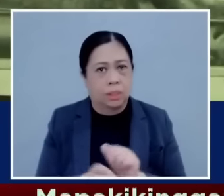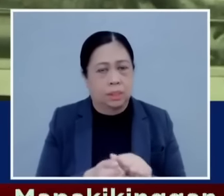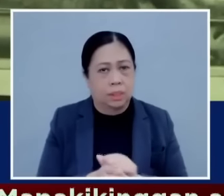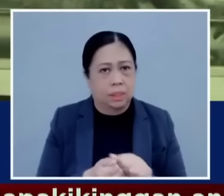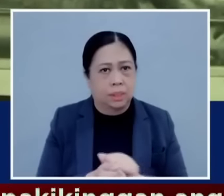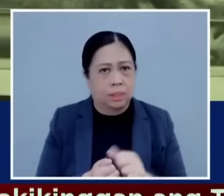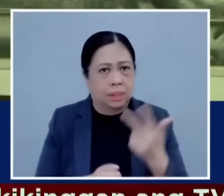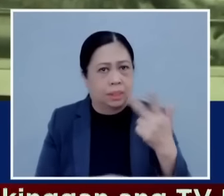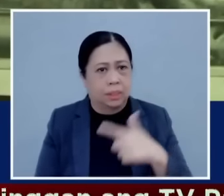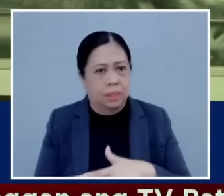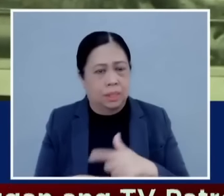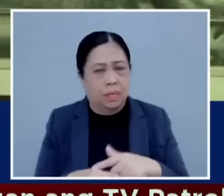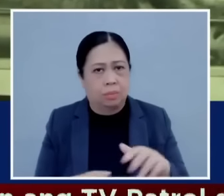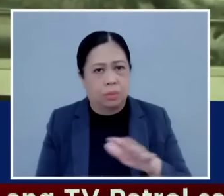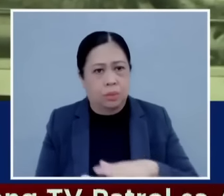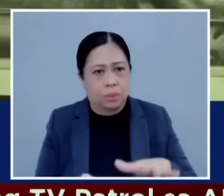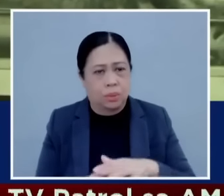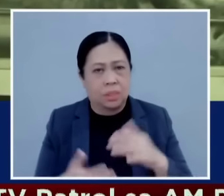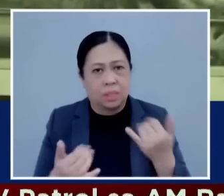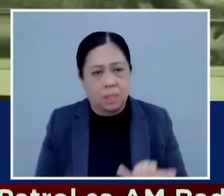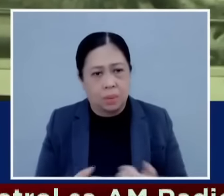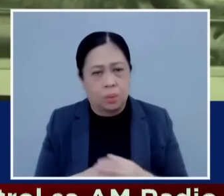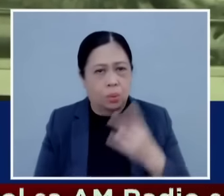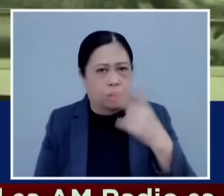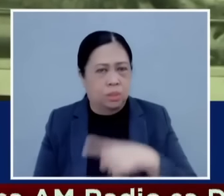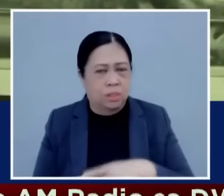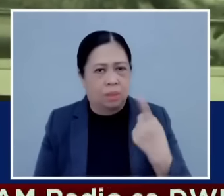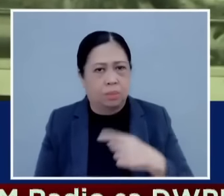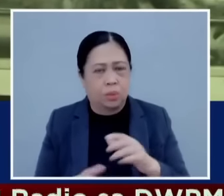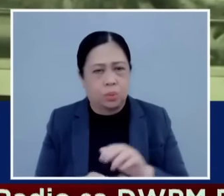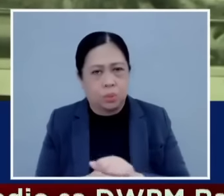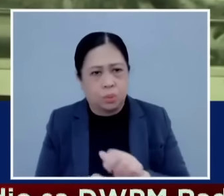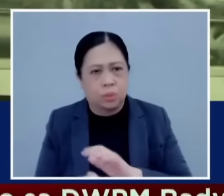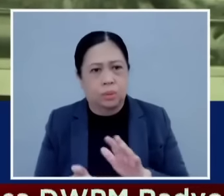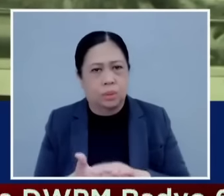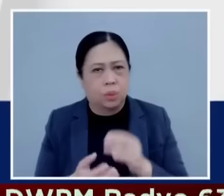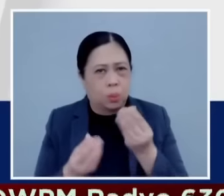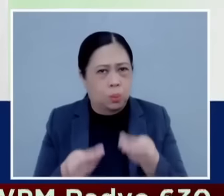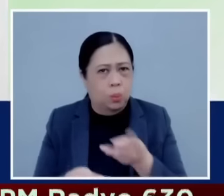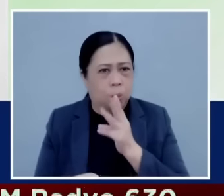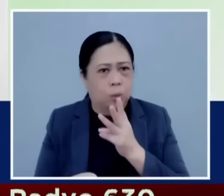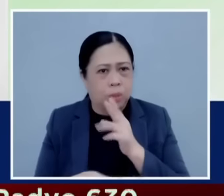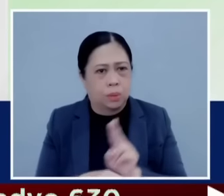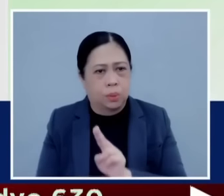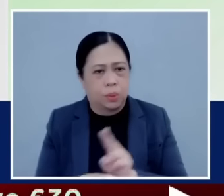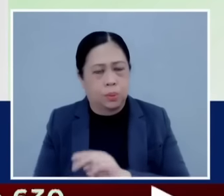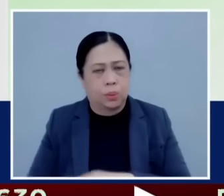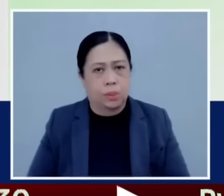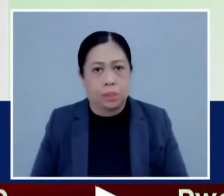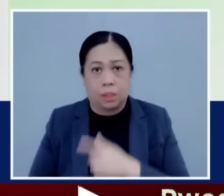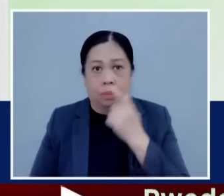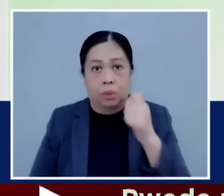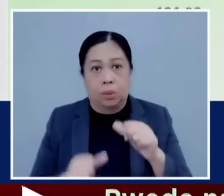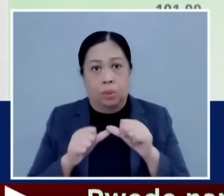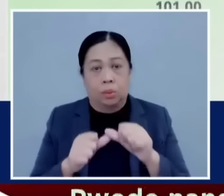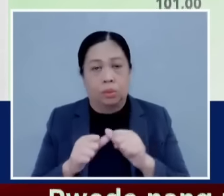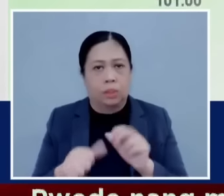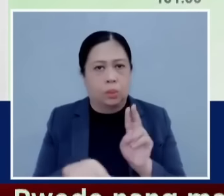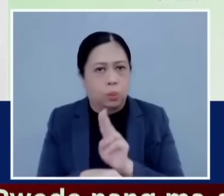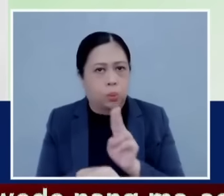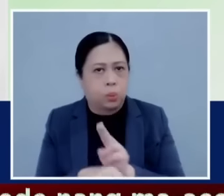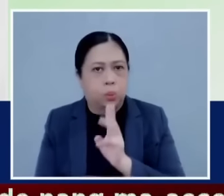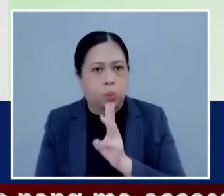tatlong beses kami nagbabanlaw. Ngayon, dalawang beses na lang, tapos konting-konting tubig na lang. Dahil sa patuloy na pagkonsumo ng